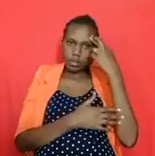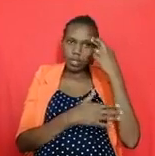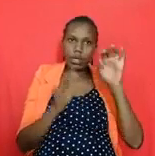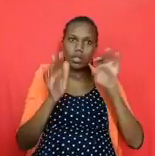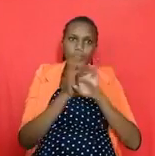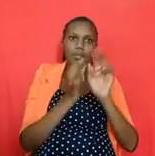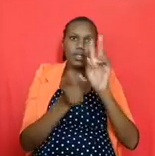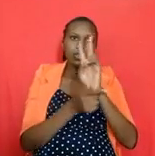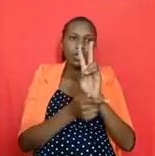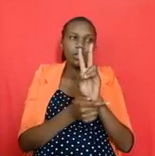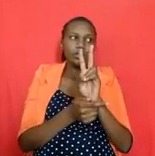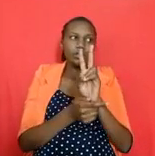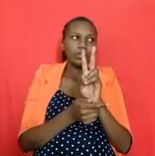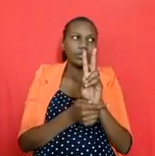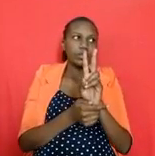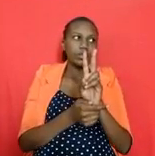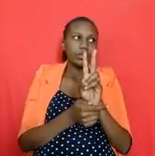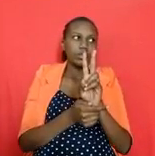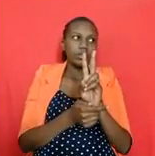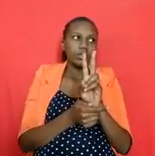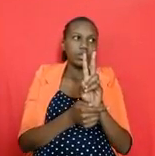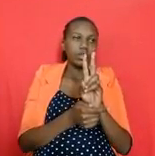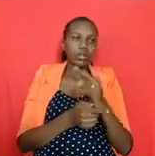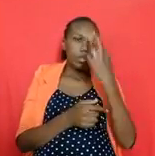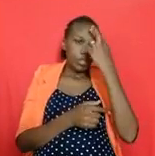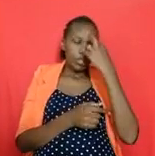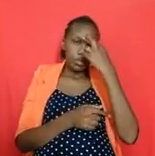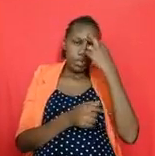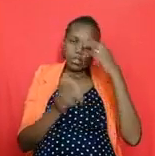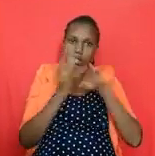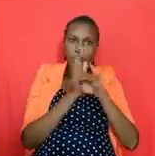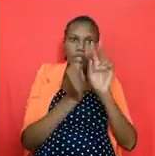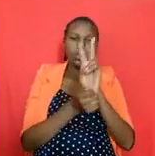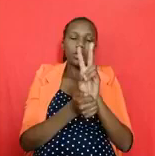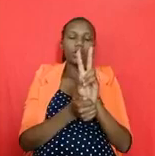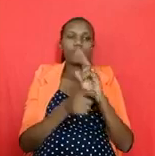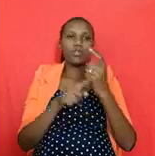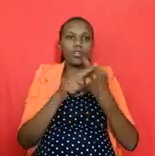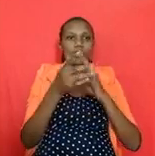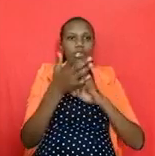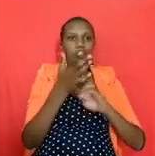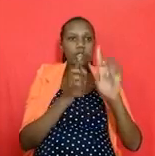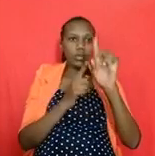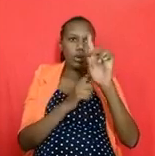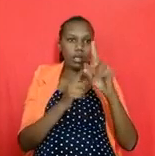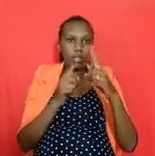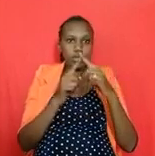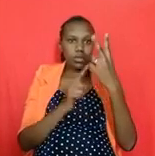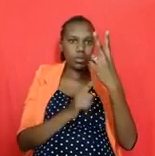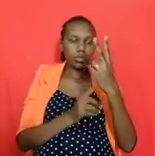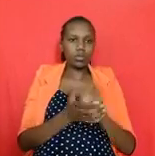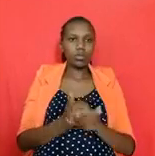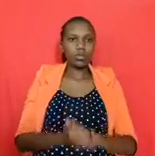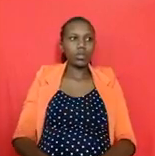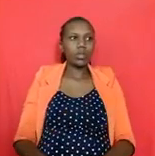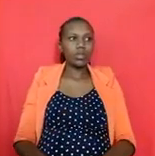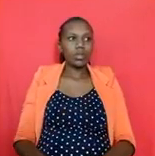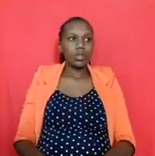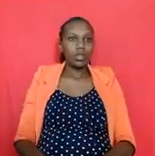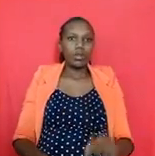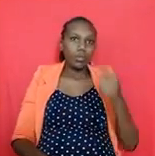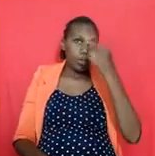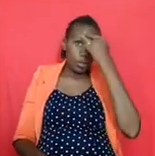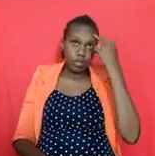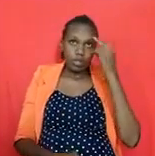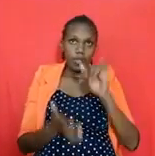Roma mũrango wa ikũmi na igĩrĩ Aroma mũrango wa ikũmi na igĩrĩ kamwarĩ kau ka mbere na ga kerĩ tondũ wa